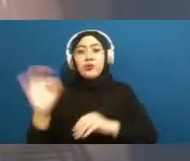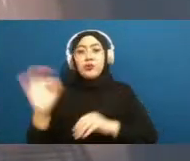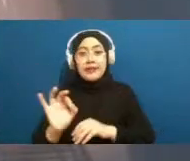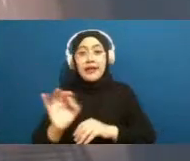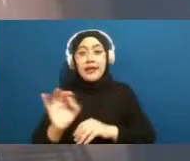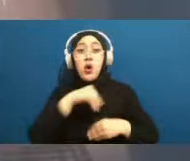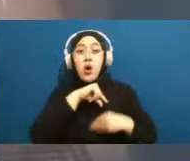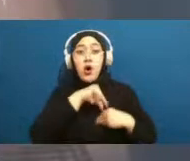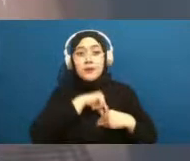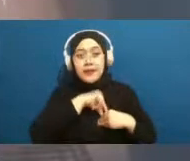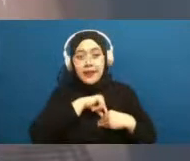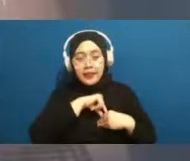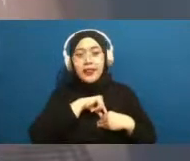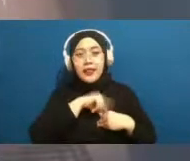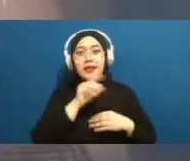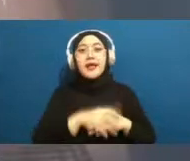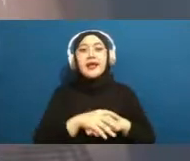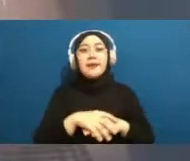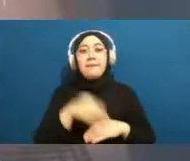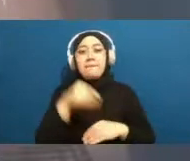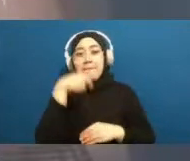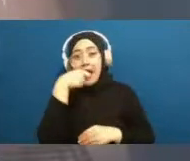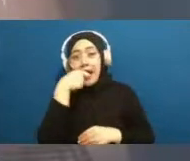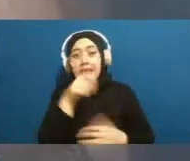yang dine in. Jadi